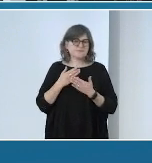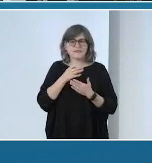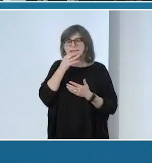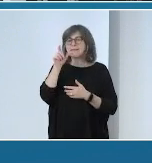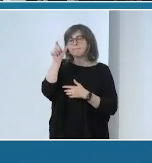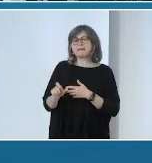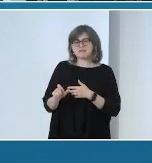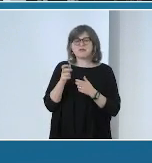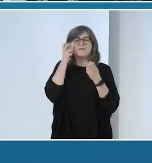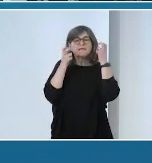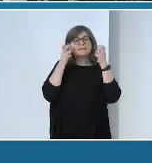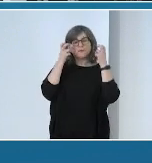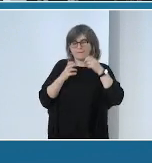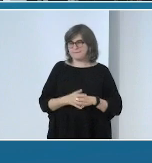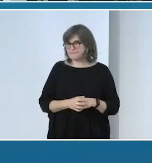ce qu'on montre